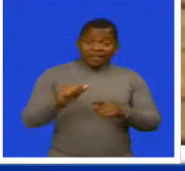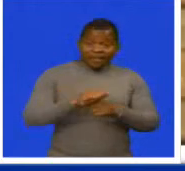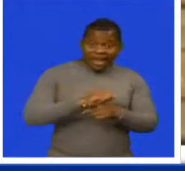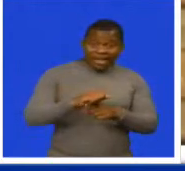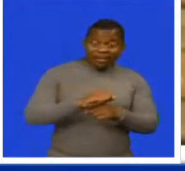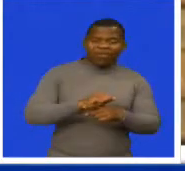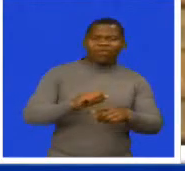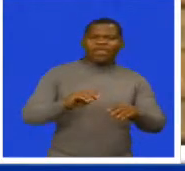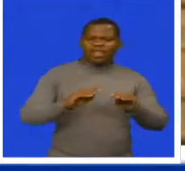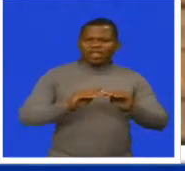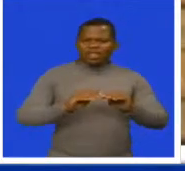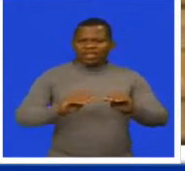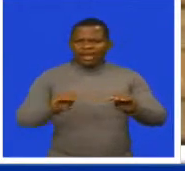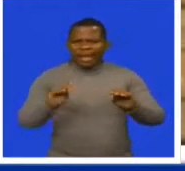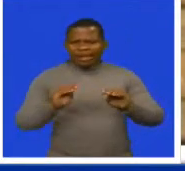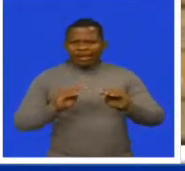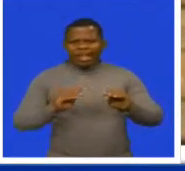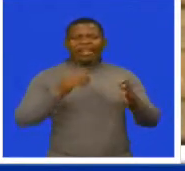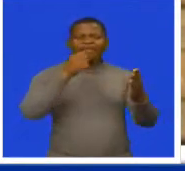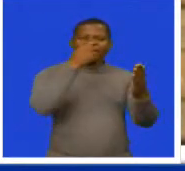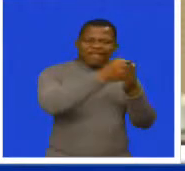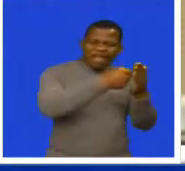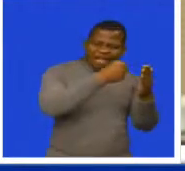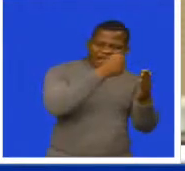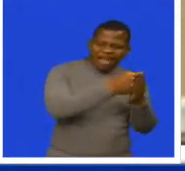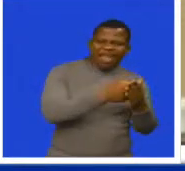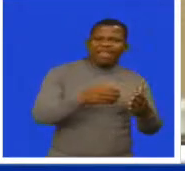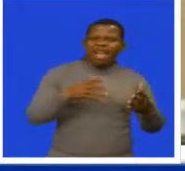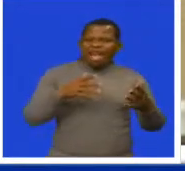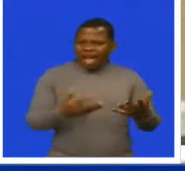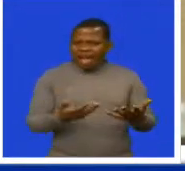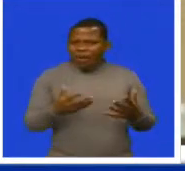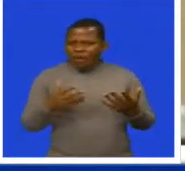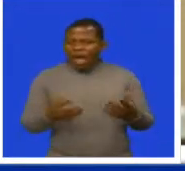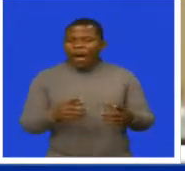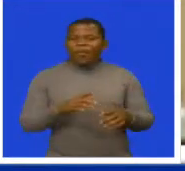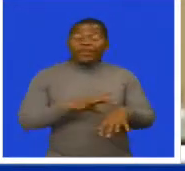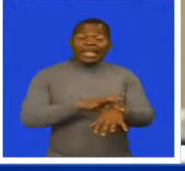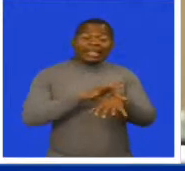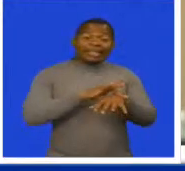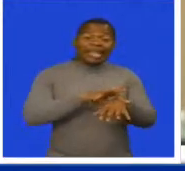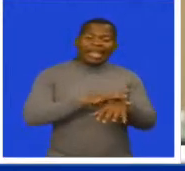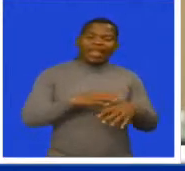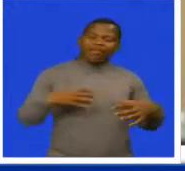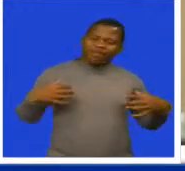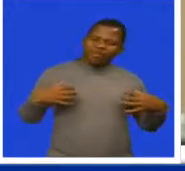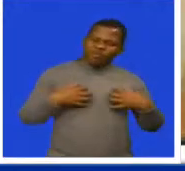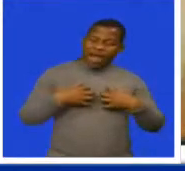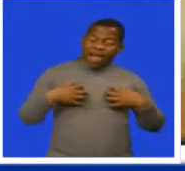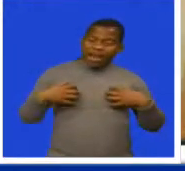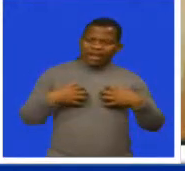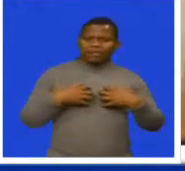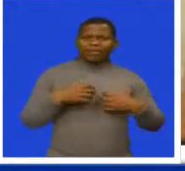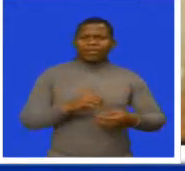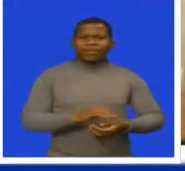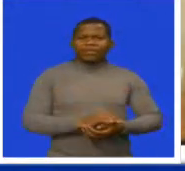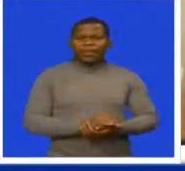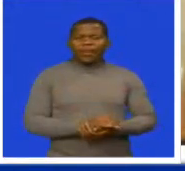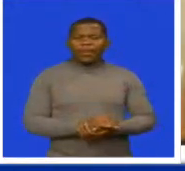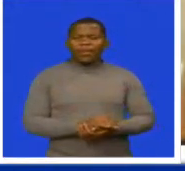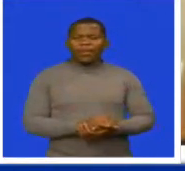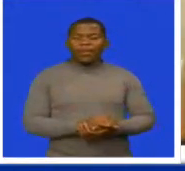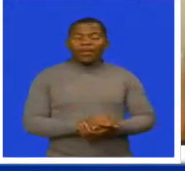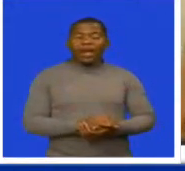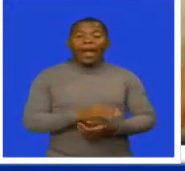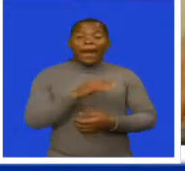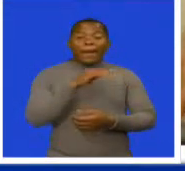nje ngale difficulty lesisikhungethe. Lolu hlelo litawusita ukuthuthukisa emajele even nokusebenza kwawo